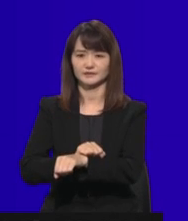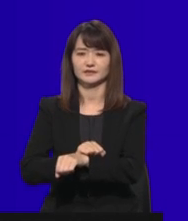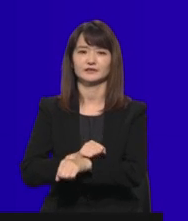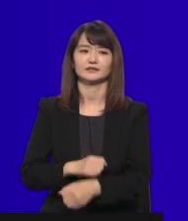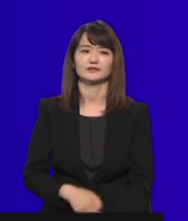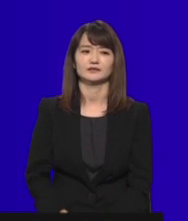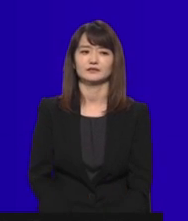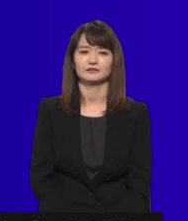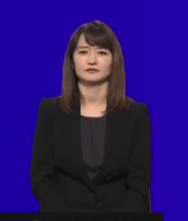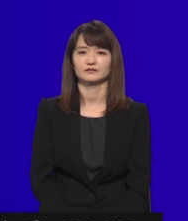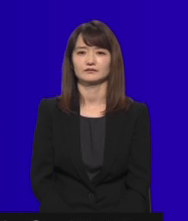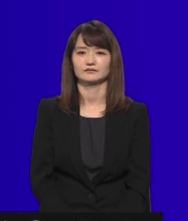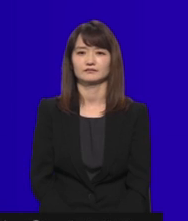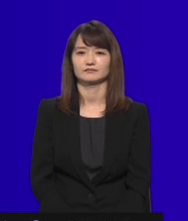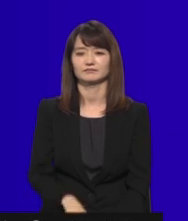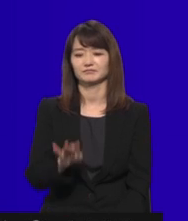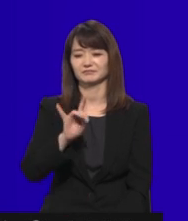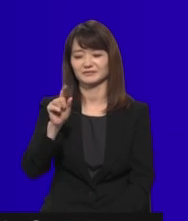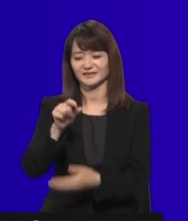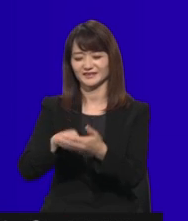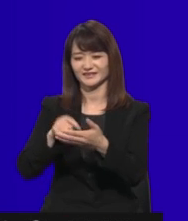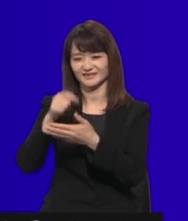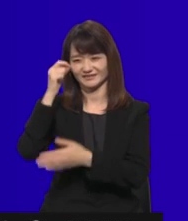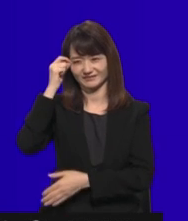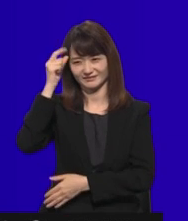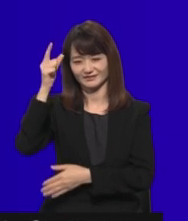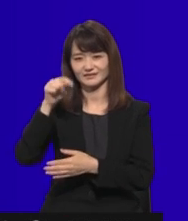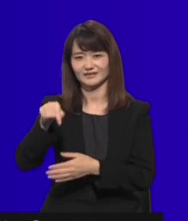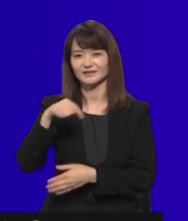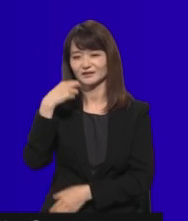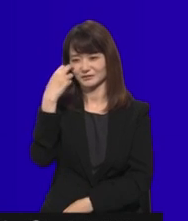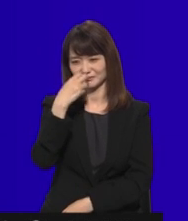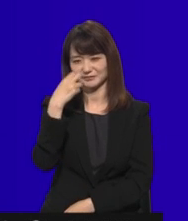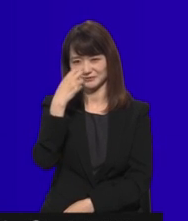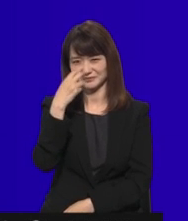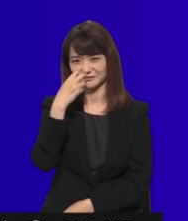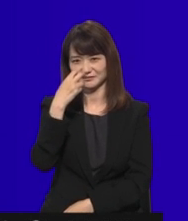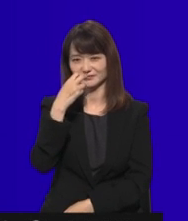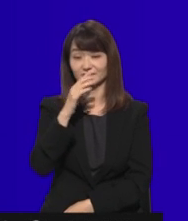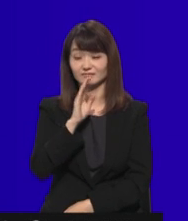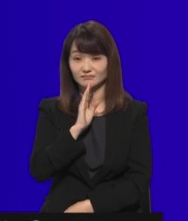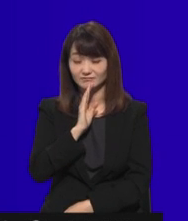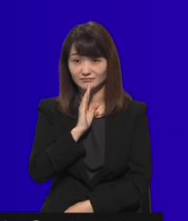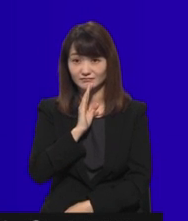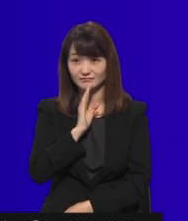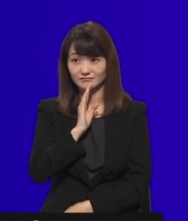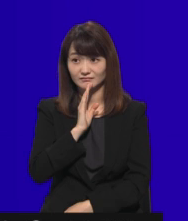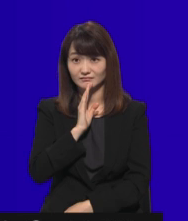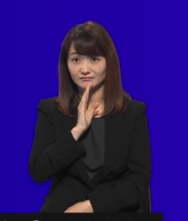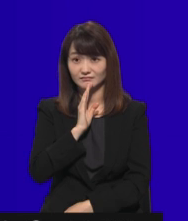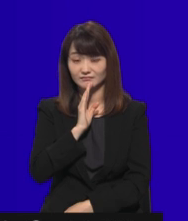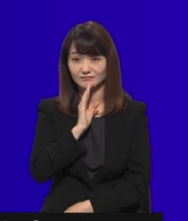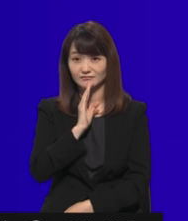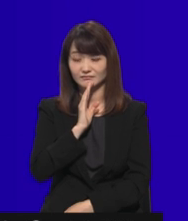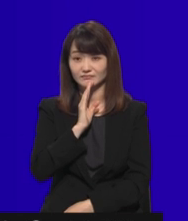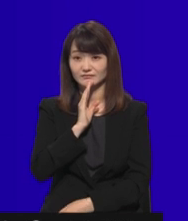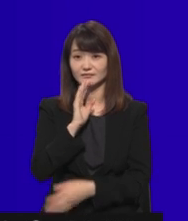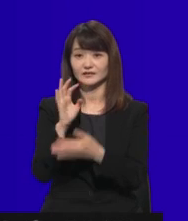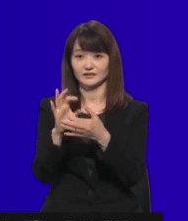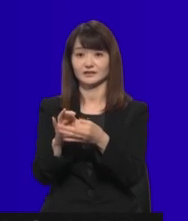시대 양정 기자 훌륭합니다 저는 저 주제가 정말 아 사실에 입각한 취재일 가려서 매우 높다